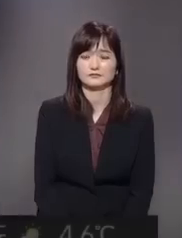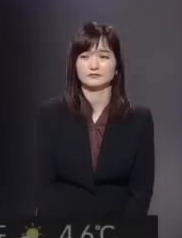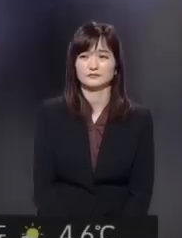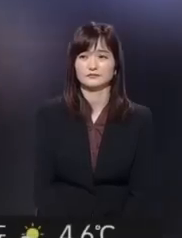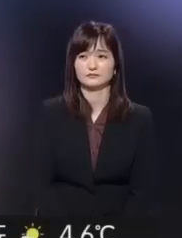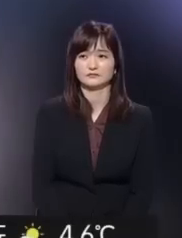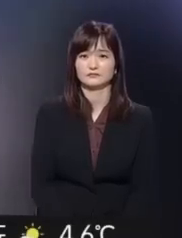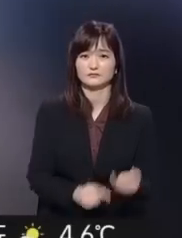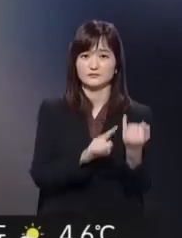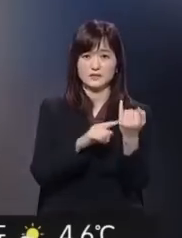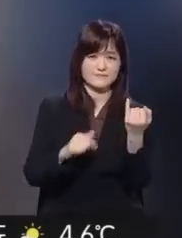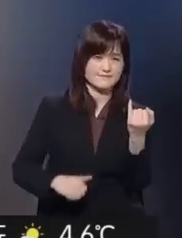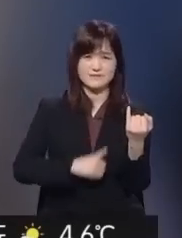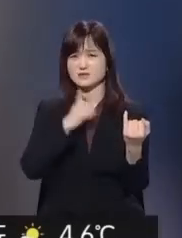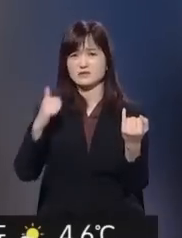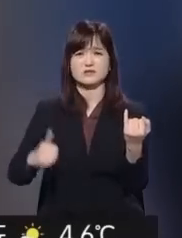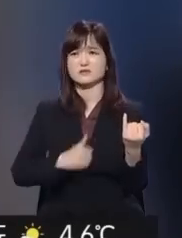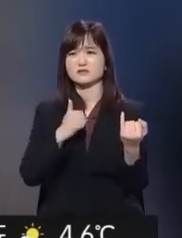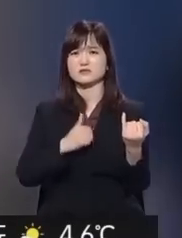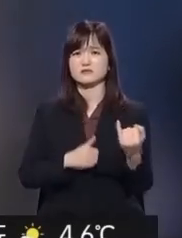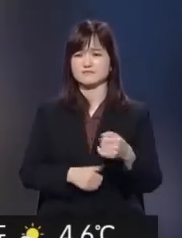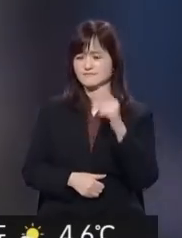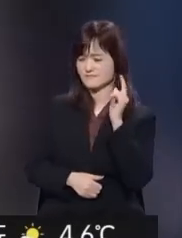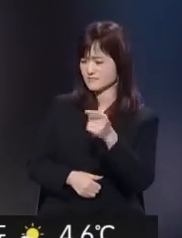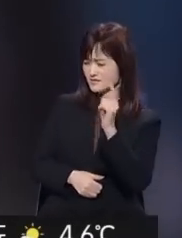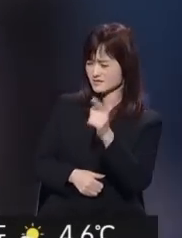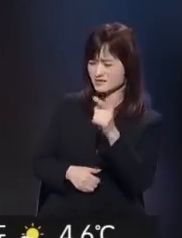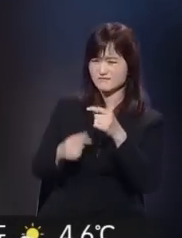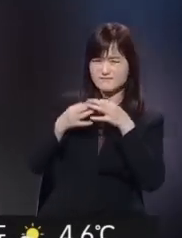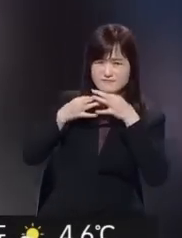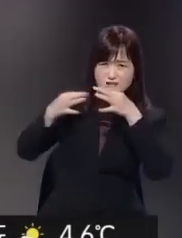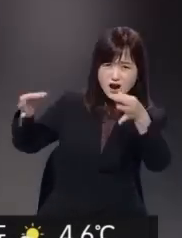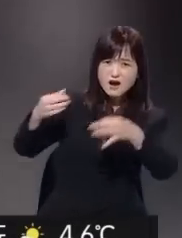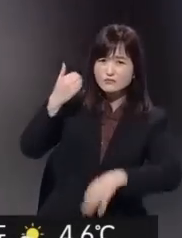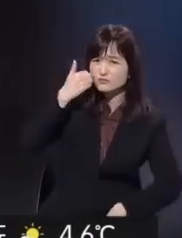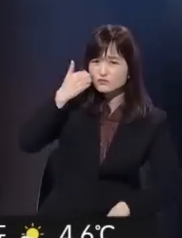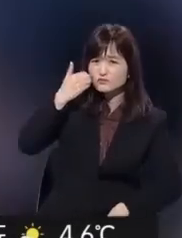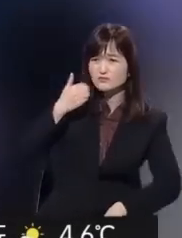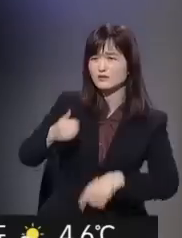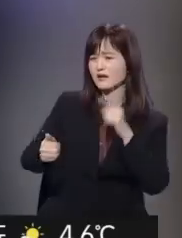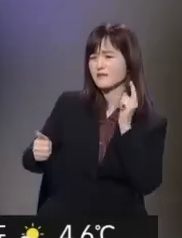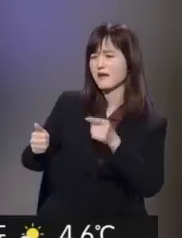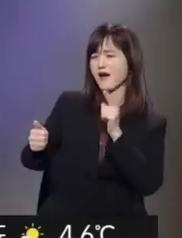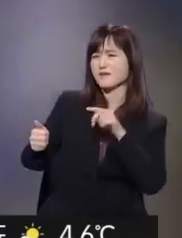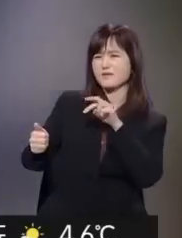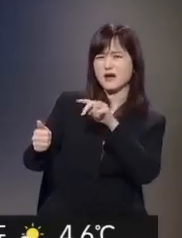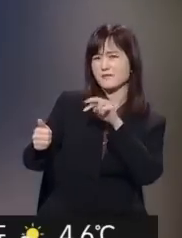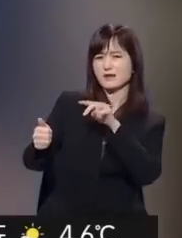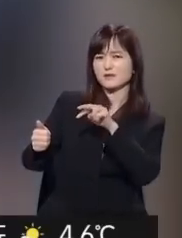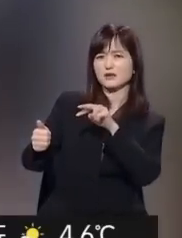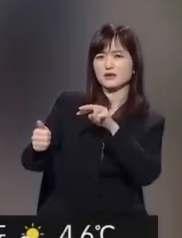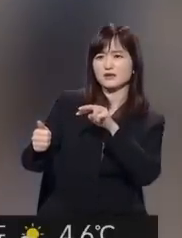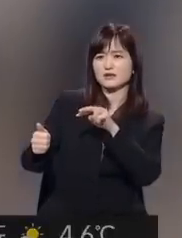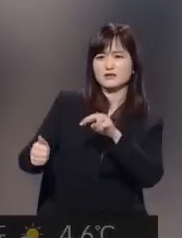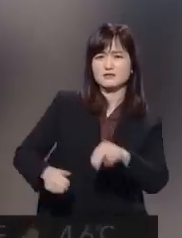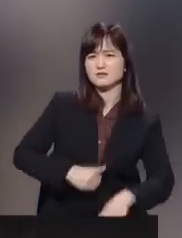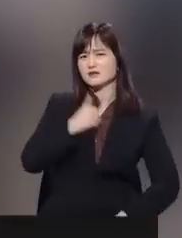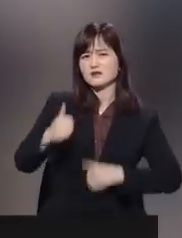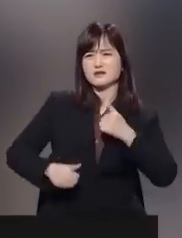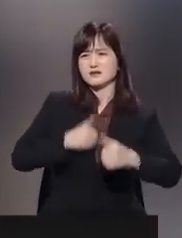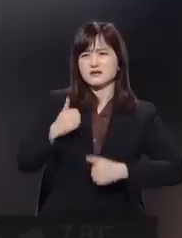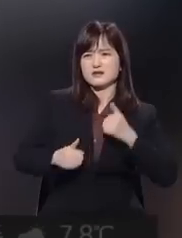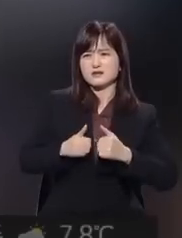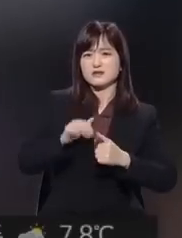자, 한 여성이 화가 많이 났나 봅니다. 삿대질을 하면서 큰 소리로 누군가에게 무언가를 따지는데요. 이 여성은 분에 못 이긴 나머지